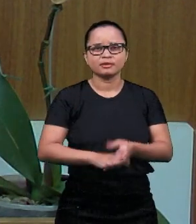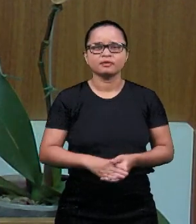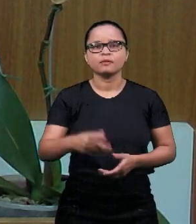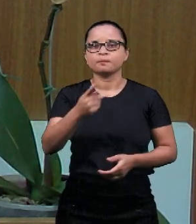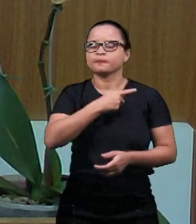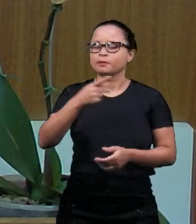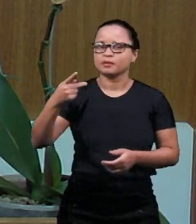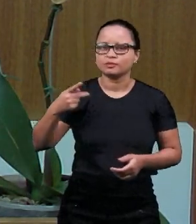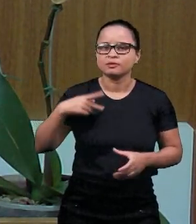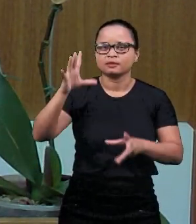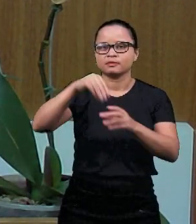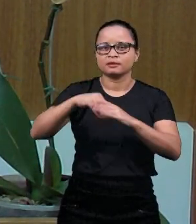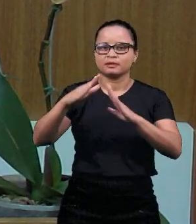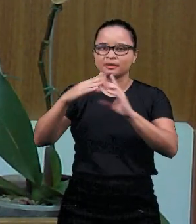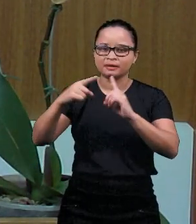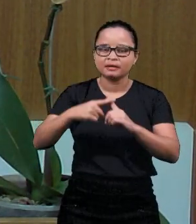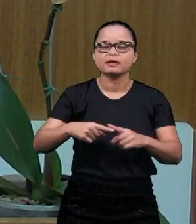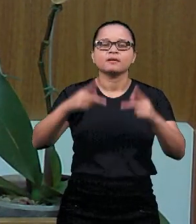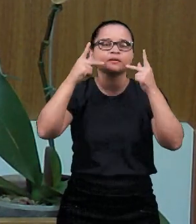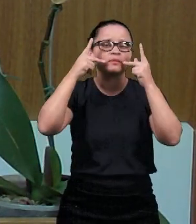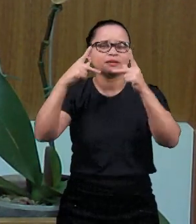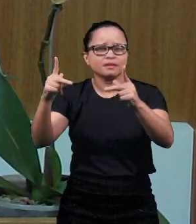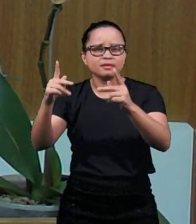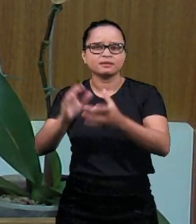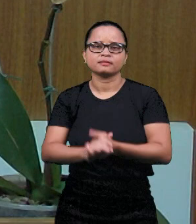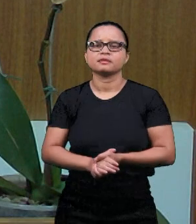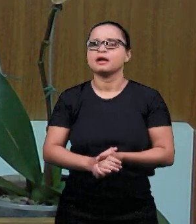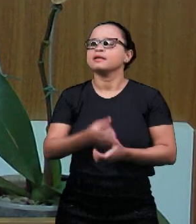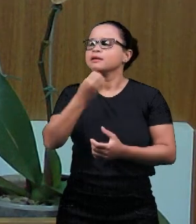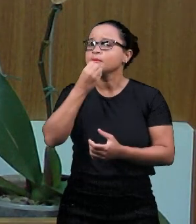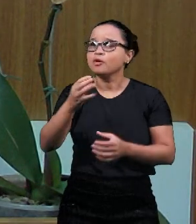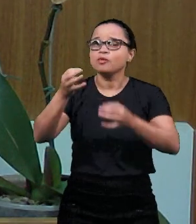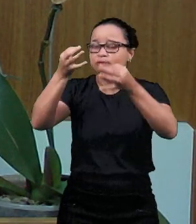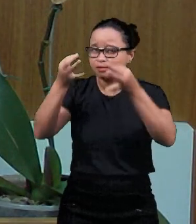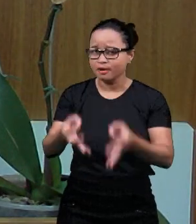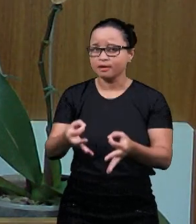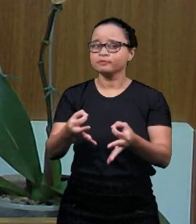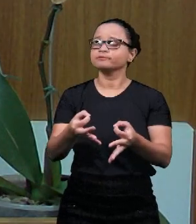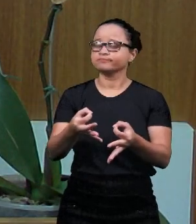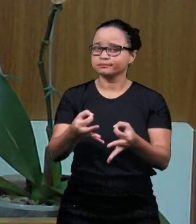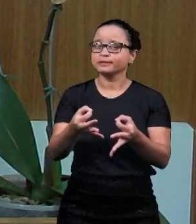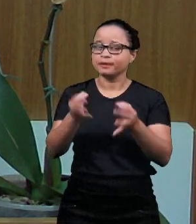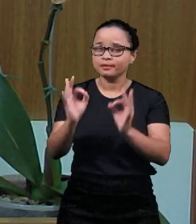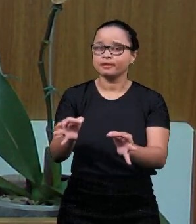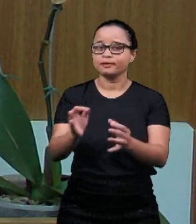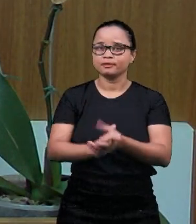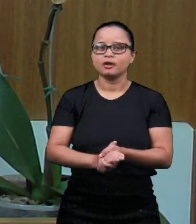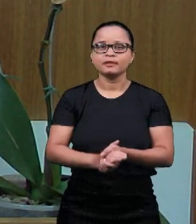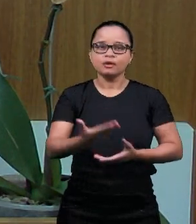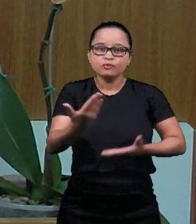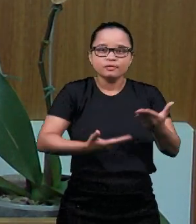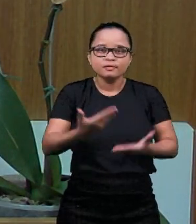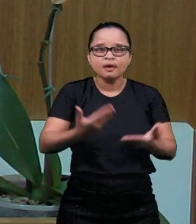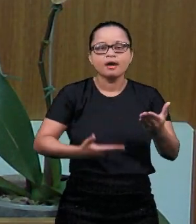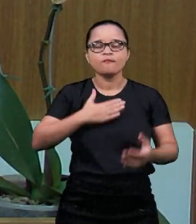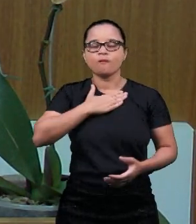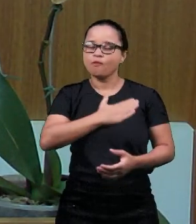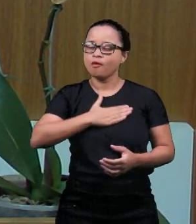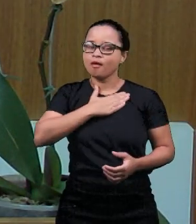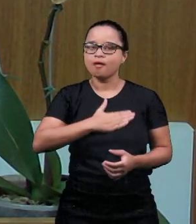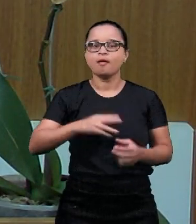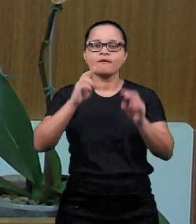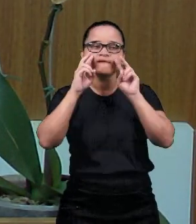très bien. L'Église aime beaucoup d'écouter des messages, ça c'est très bien. Mais notre